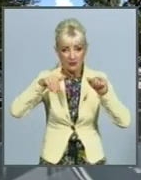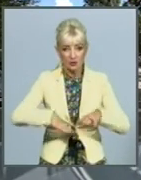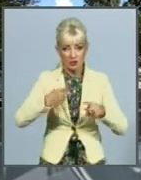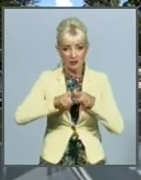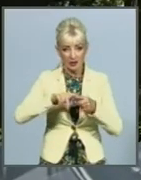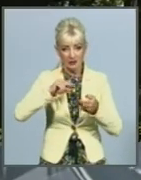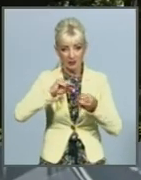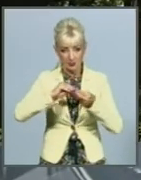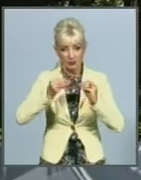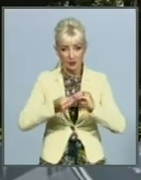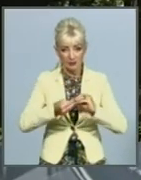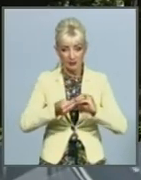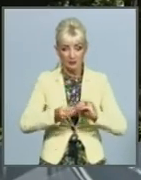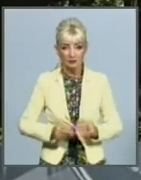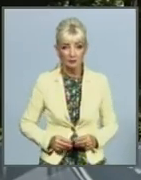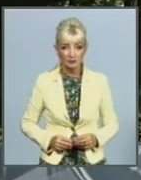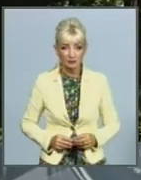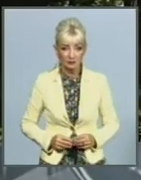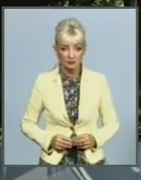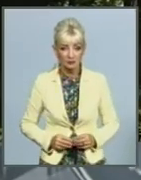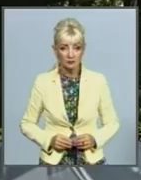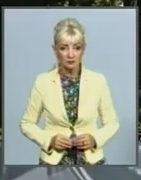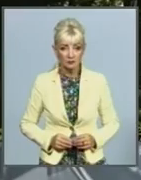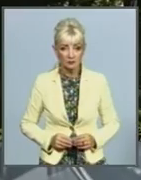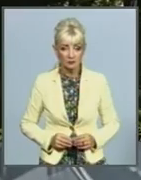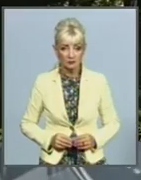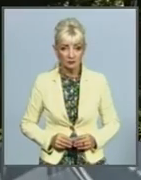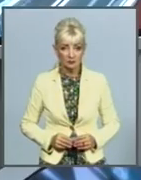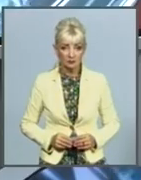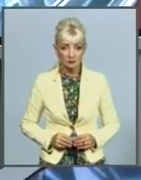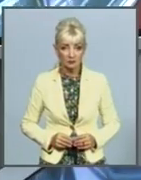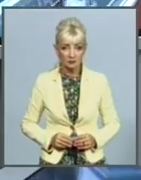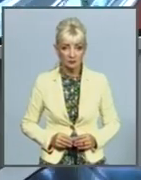нашого клінгородка. Яна Біляєва, Сергій Перець, «Харківські звісті».